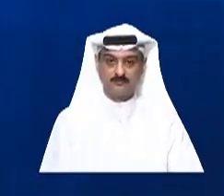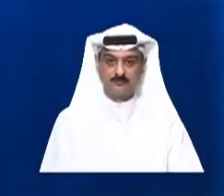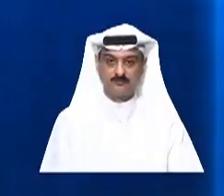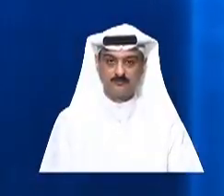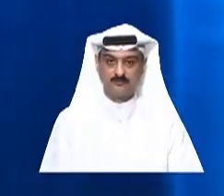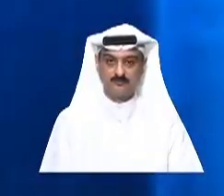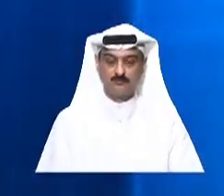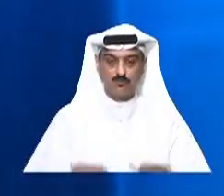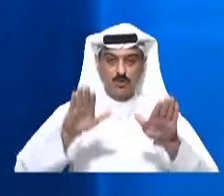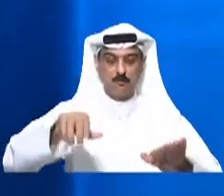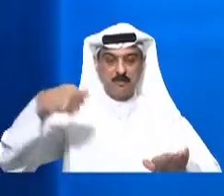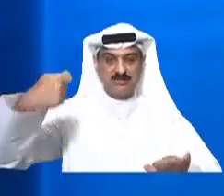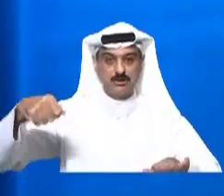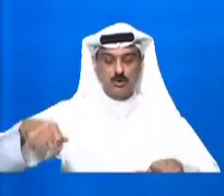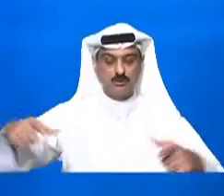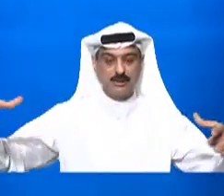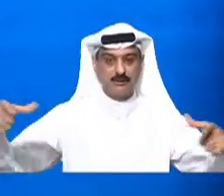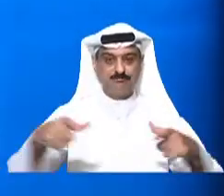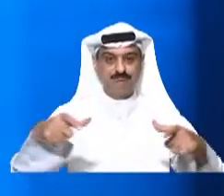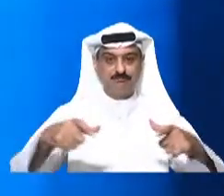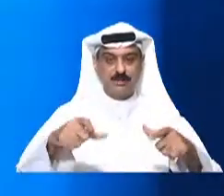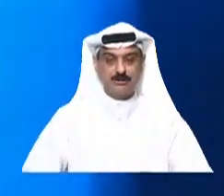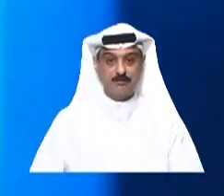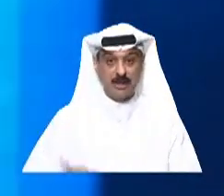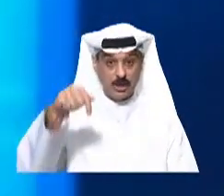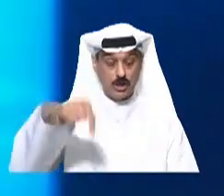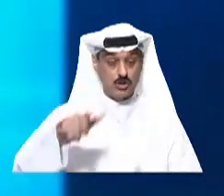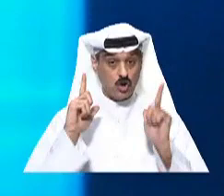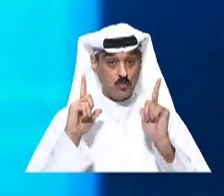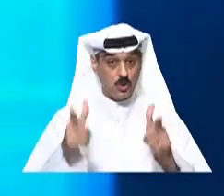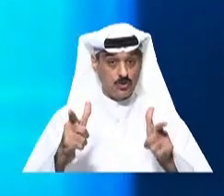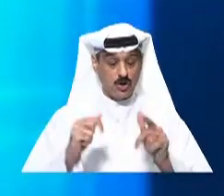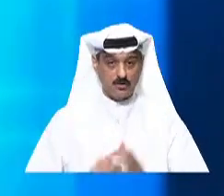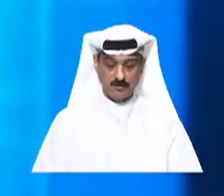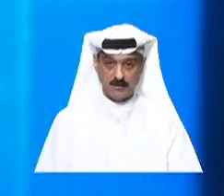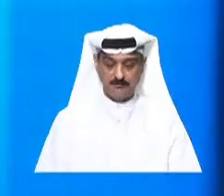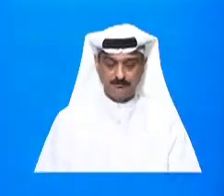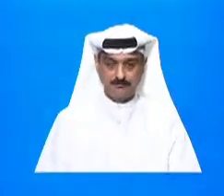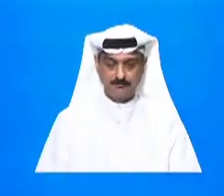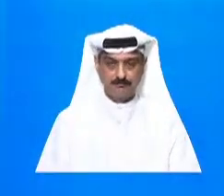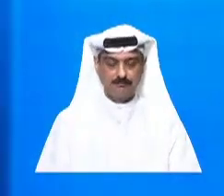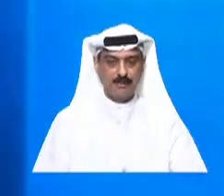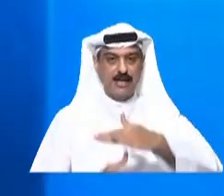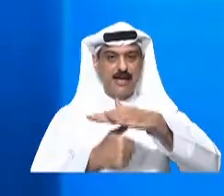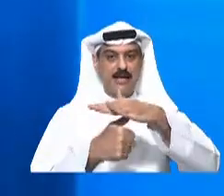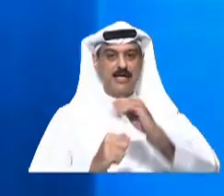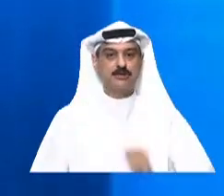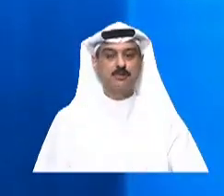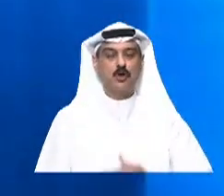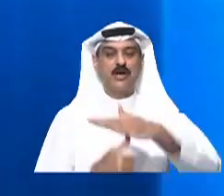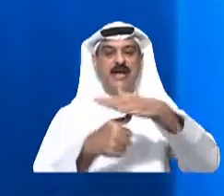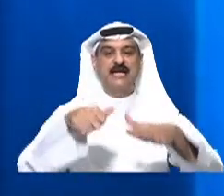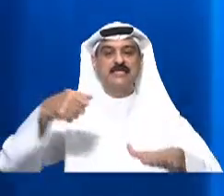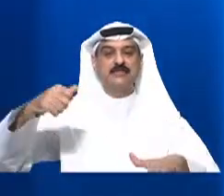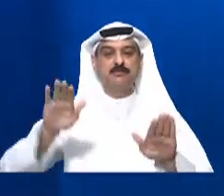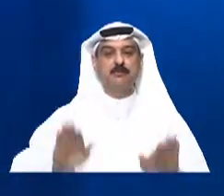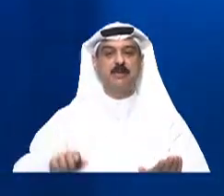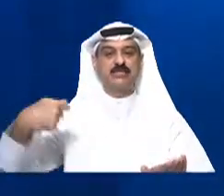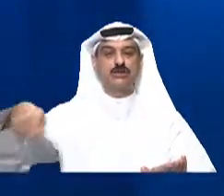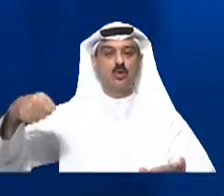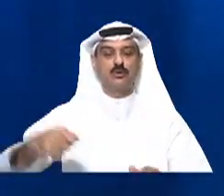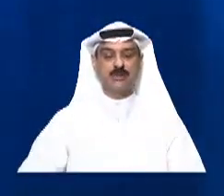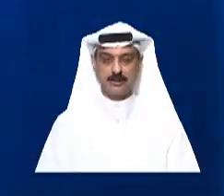عقد مجلس الوزراء اجتماعا بعد ظهر اليوم في قصر السيف برئاسة سمو الشيخ صباح خالد الحمد الصباح رئيس مجلس